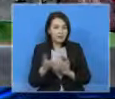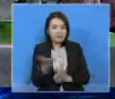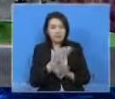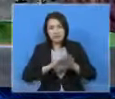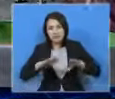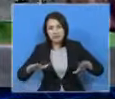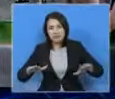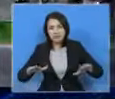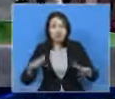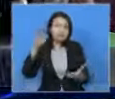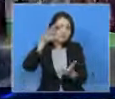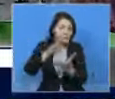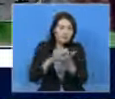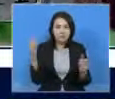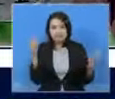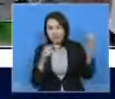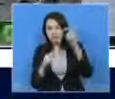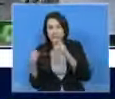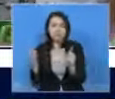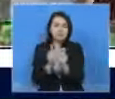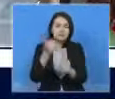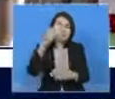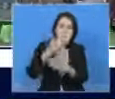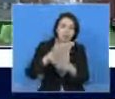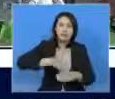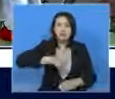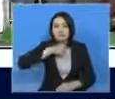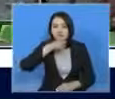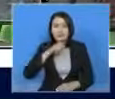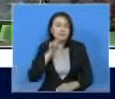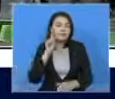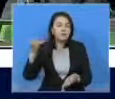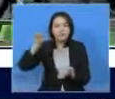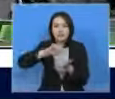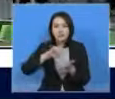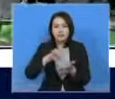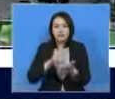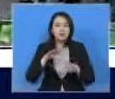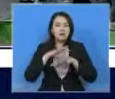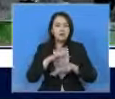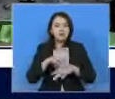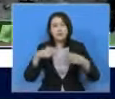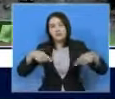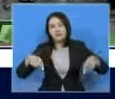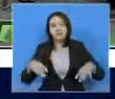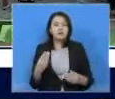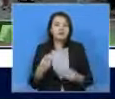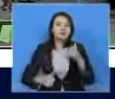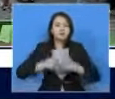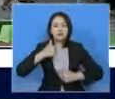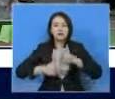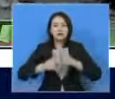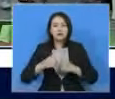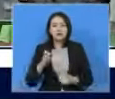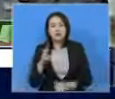малышей знакомит друг друга соседи помогают взрослой подростки все участвуют но провели несколько видов соревнований муха